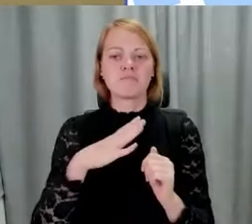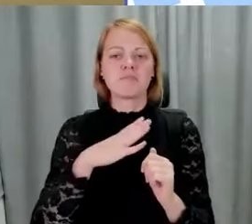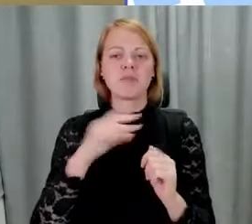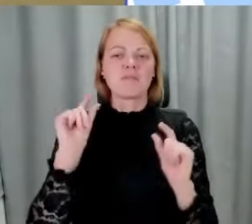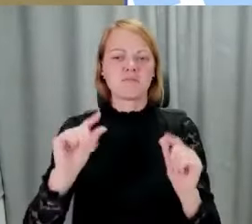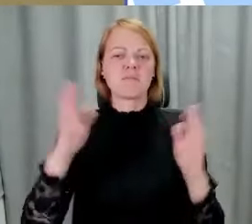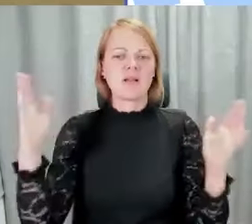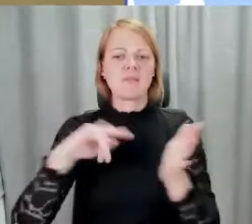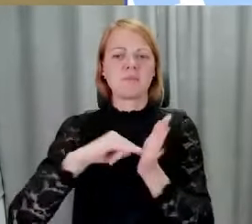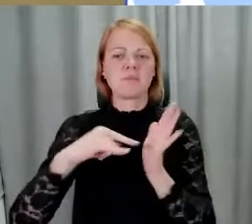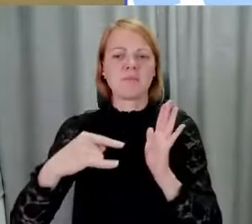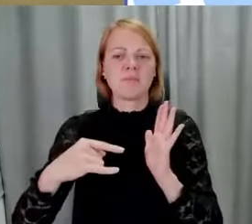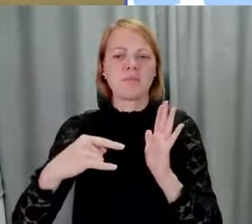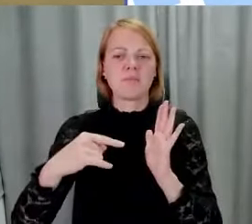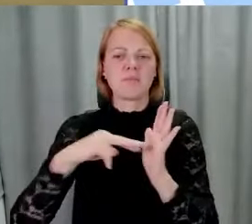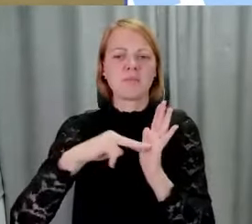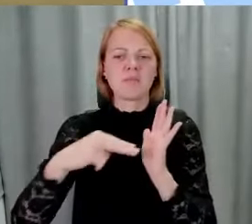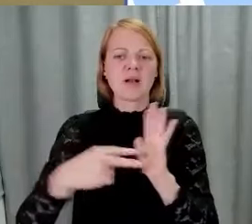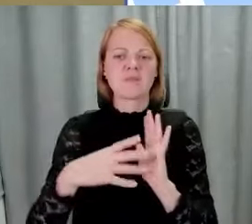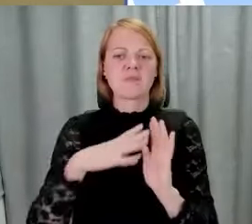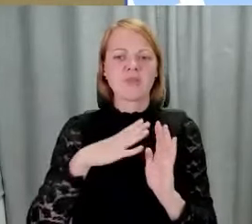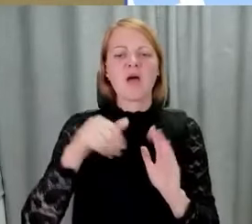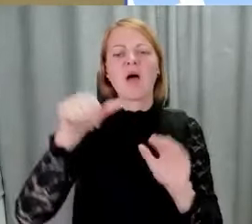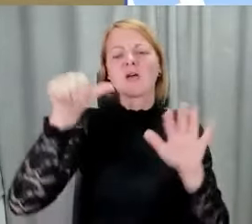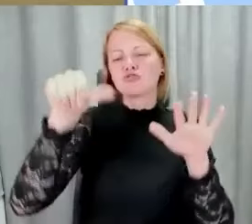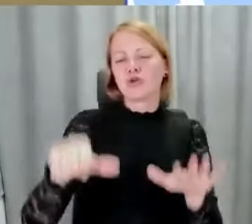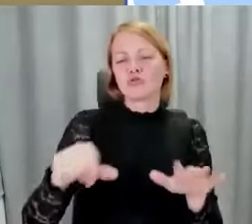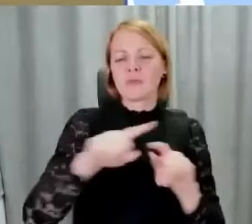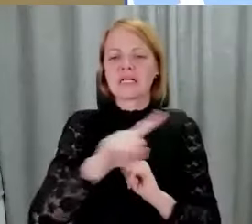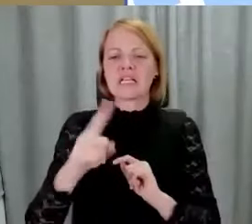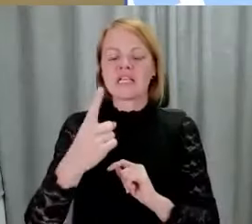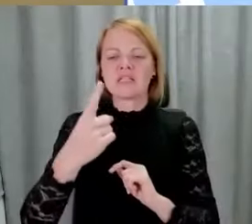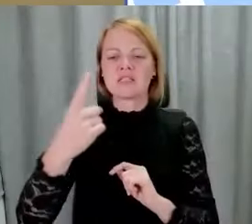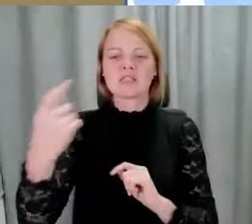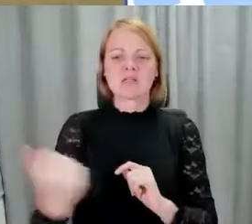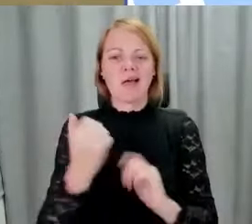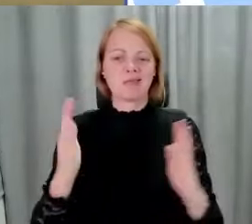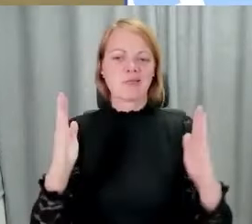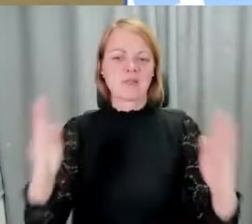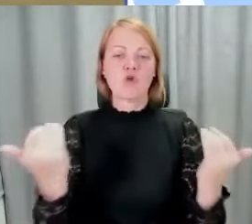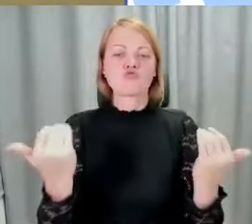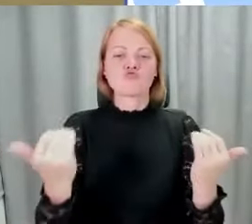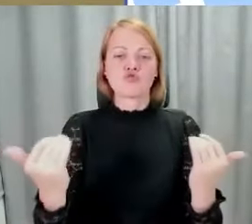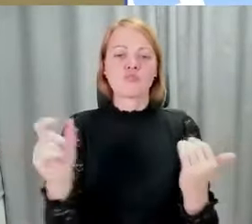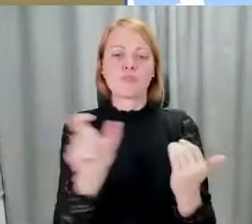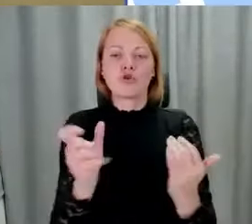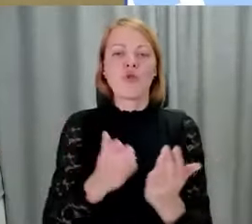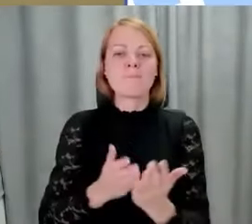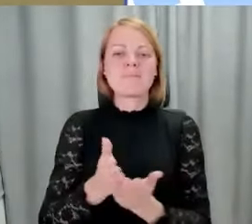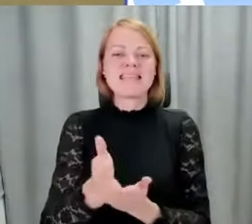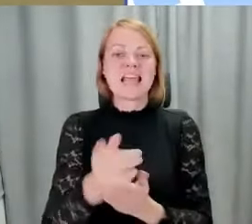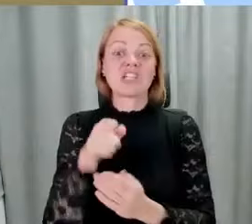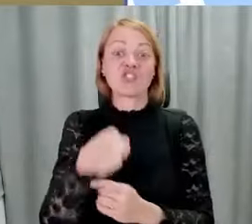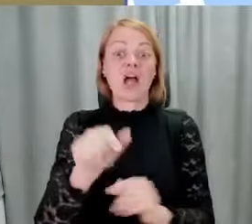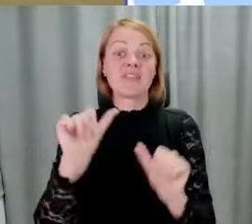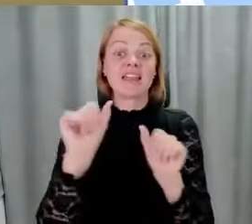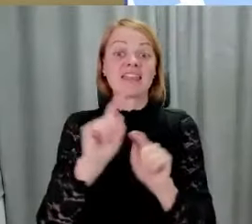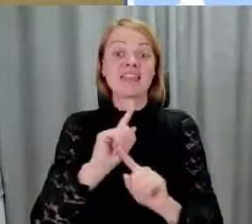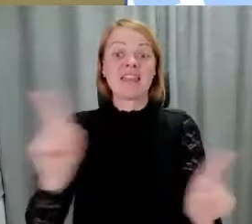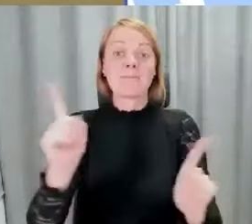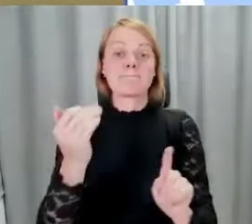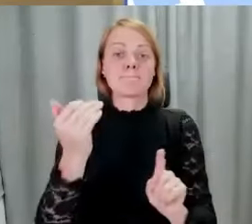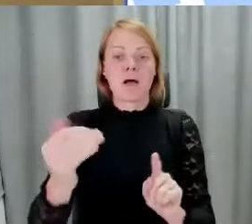sakārtot, bet pamatā viņš robežās starp pusgadu un gadu. Vismaz tā ir šī brīža pieeja pie šāda tipa būvnormatīviem. Super,